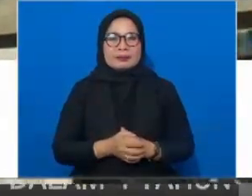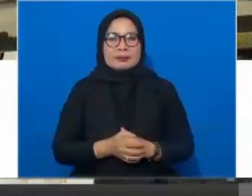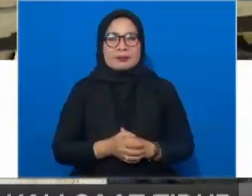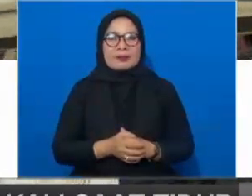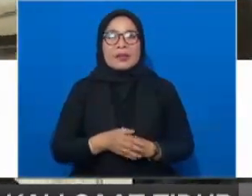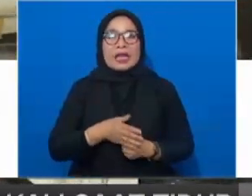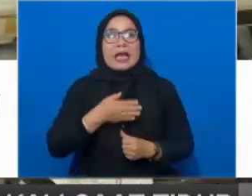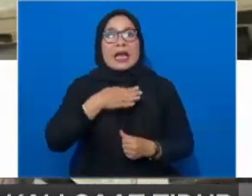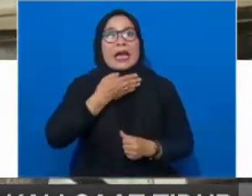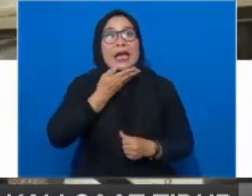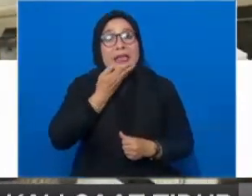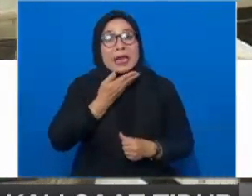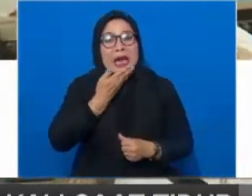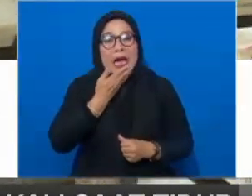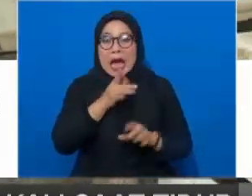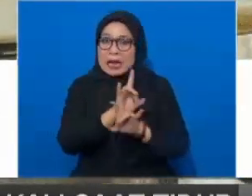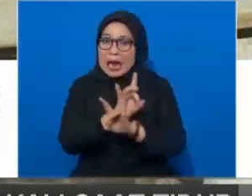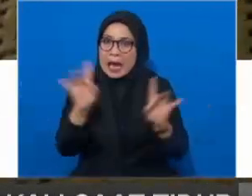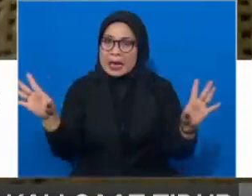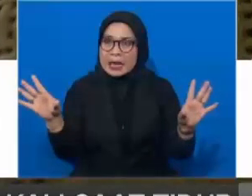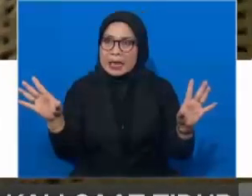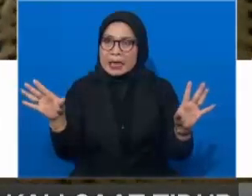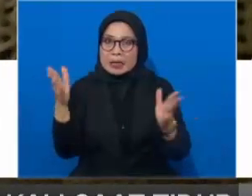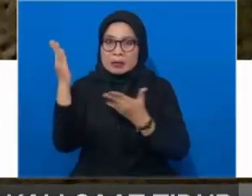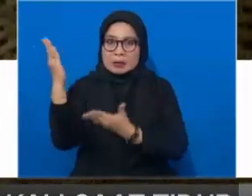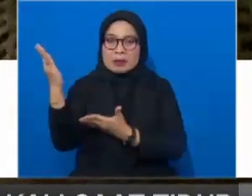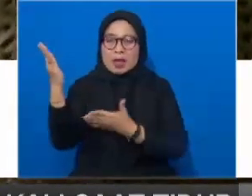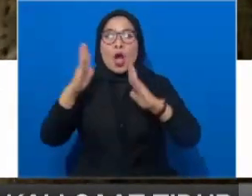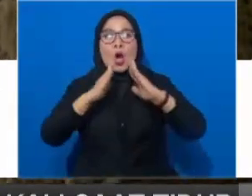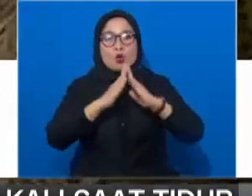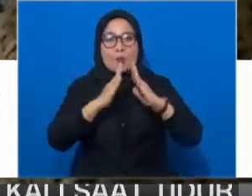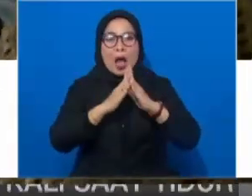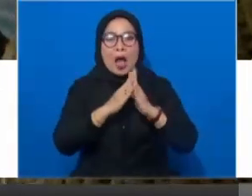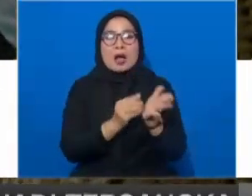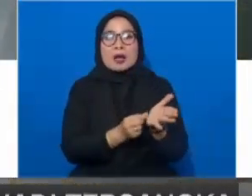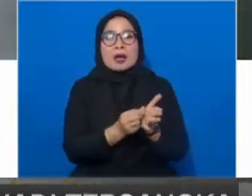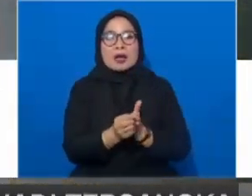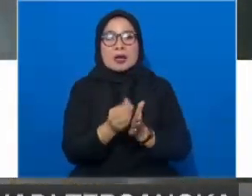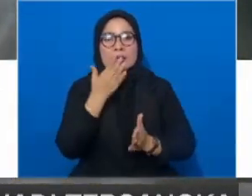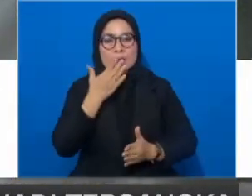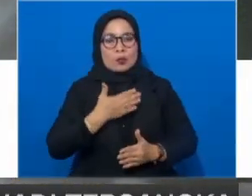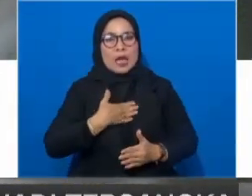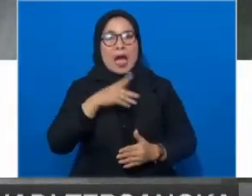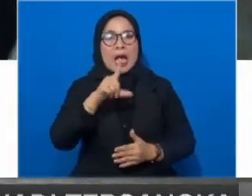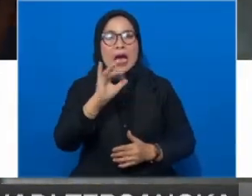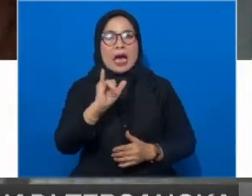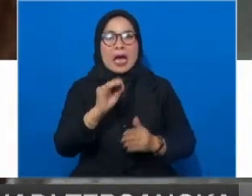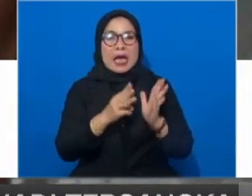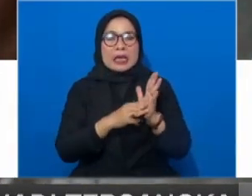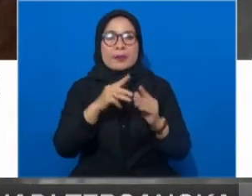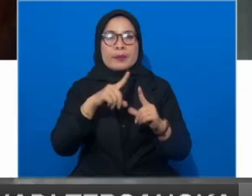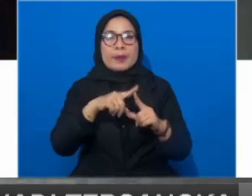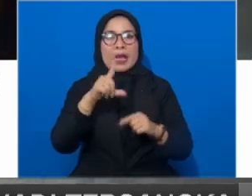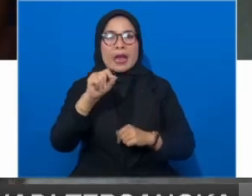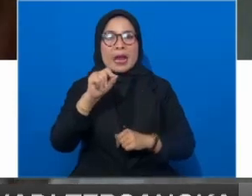Kesederhanaan lain yang tergambar nyata adalah rumah milik keluarga Lim Lau Ni, warga keturunan Tionghoa Benteng yang juga tinggal